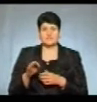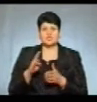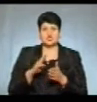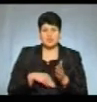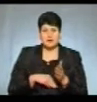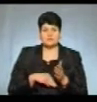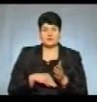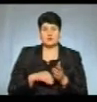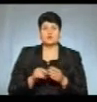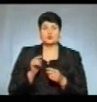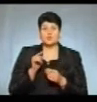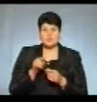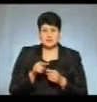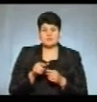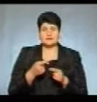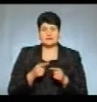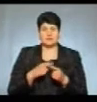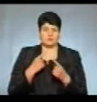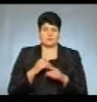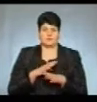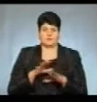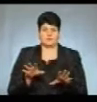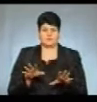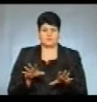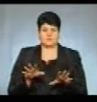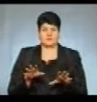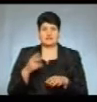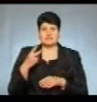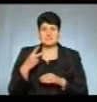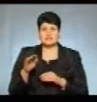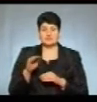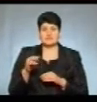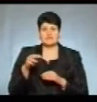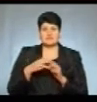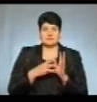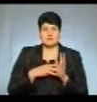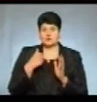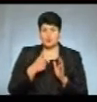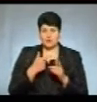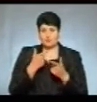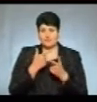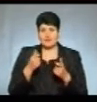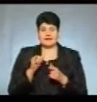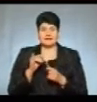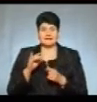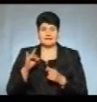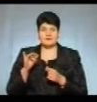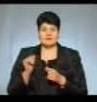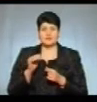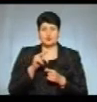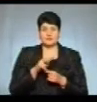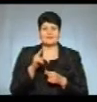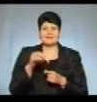штрафу, і тоді б вже, скажімо, така мова не йшла. 20 жовтня 2018 року, як повідомляє Інтерфакс, омбудсмен Людмила Денисова